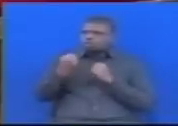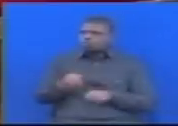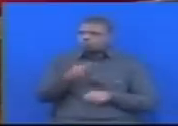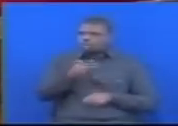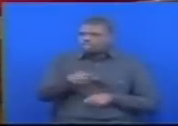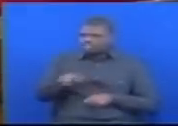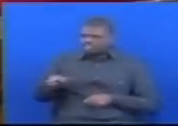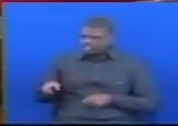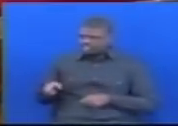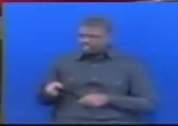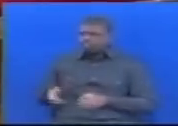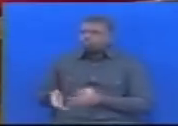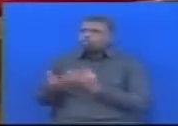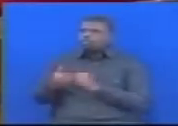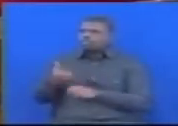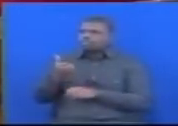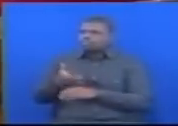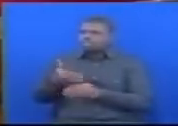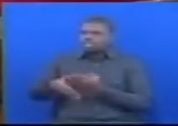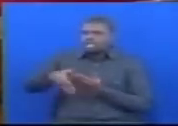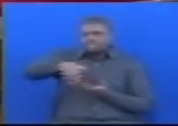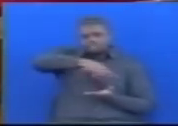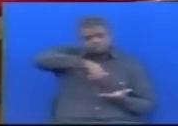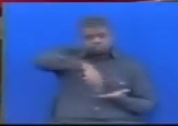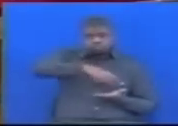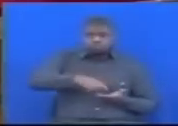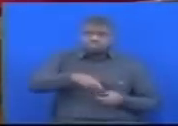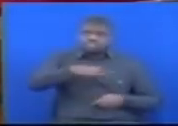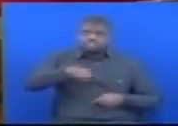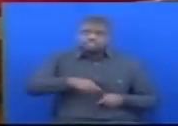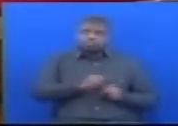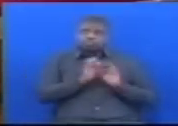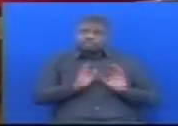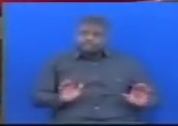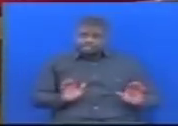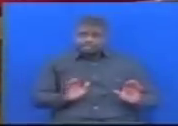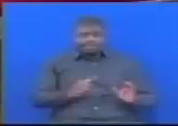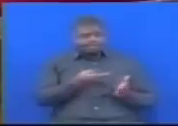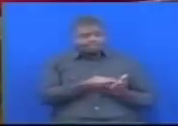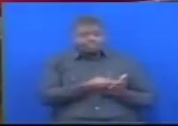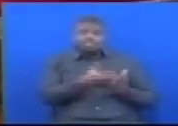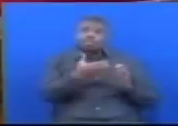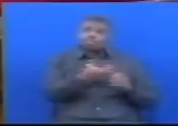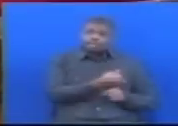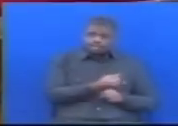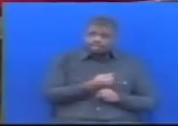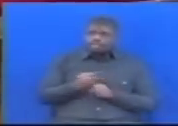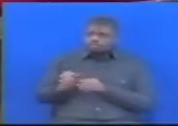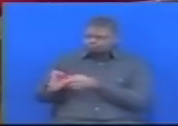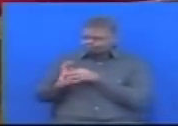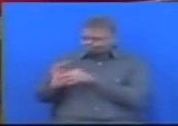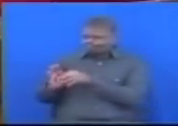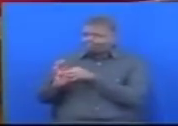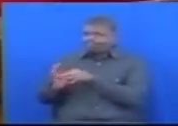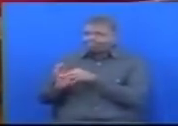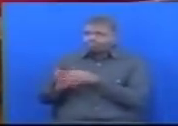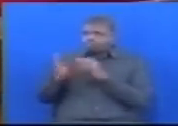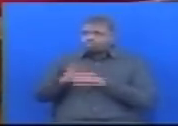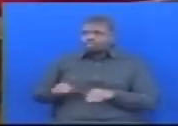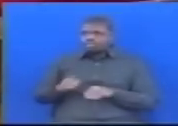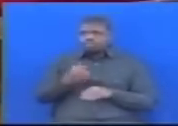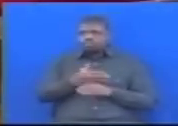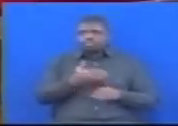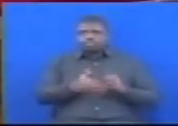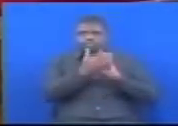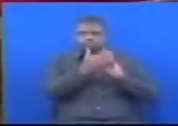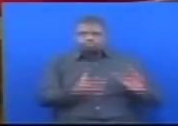kituo. Nikijibu swali lake ni kwamba tutakuwa tayari pale ambapo fedha zipatikana, basi tutashirikiana naye katika kumaliza ujenzi wa nyumba